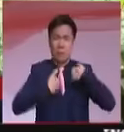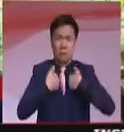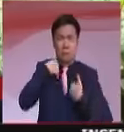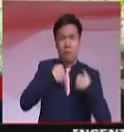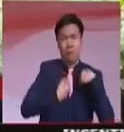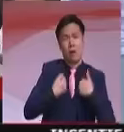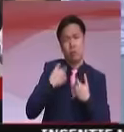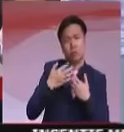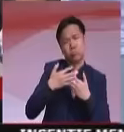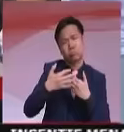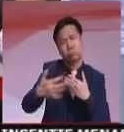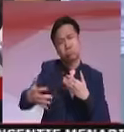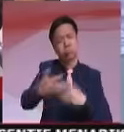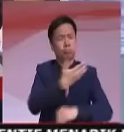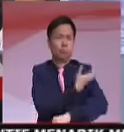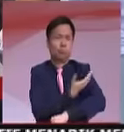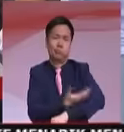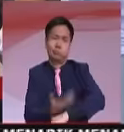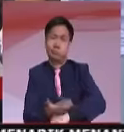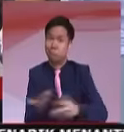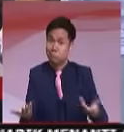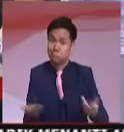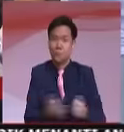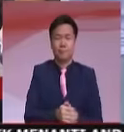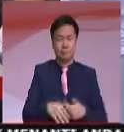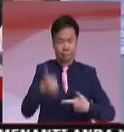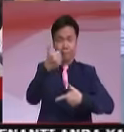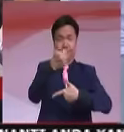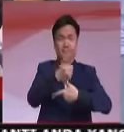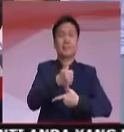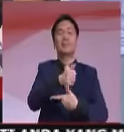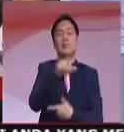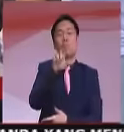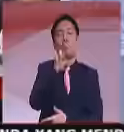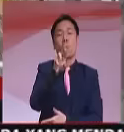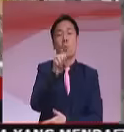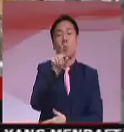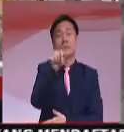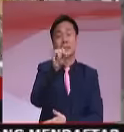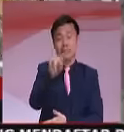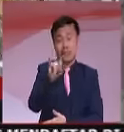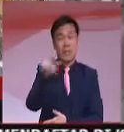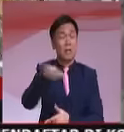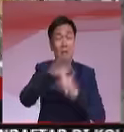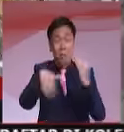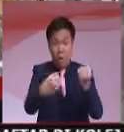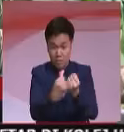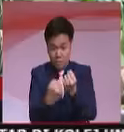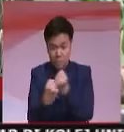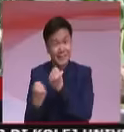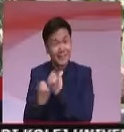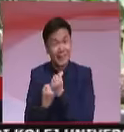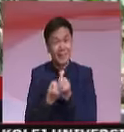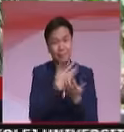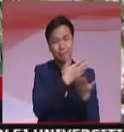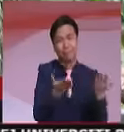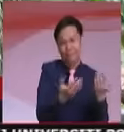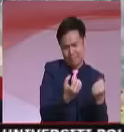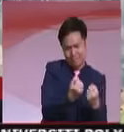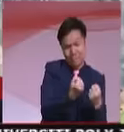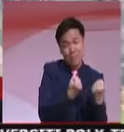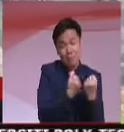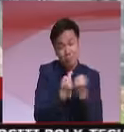ke Hai simpanan presiden Zoo negara rusia hammad berkata sumbangan yang diterima daripada pelbagai pihak